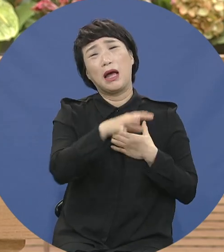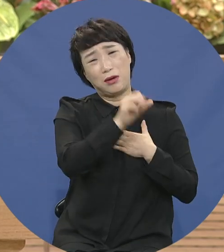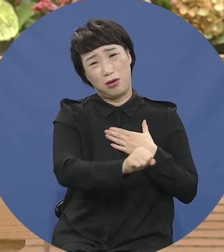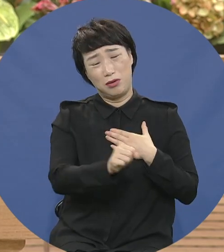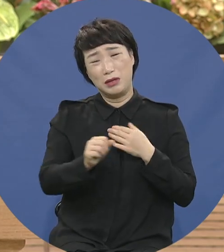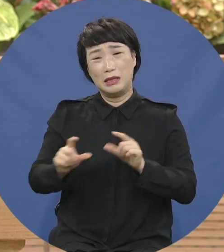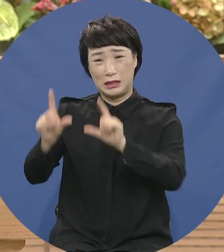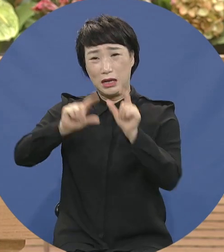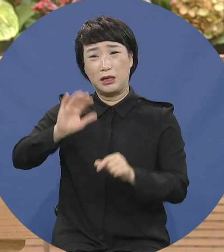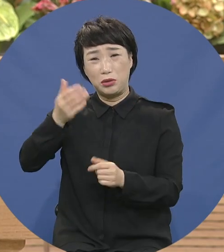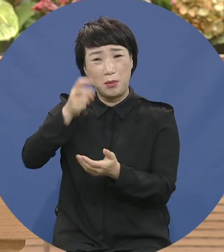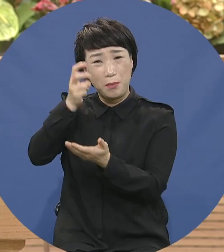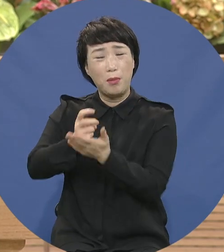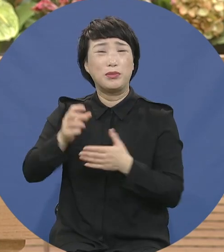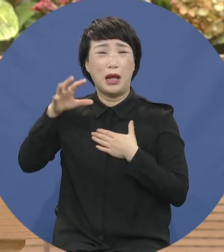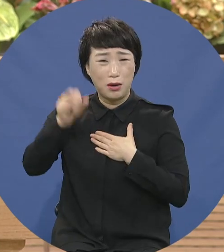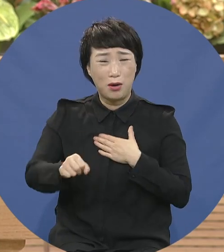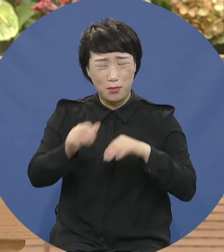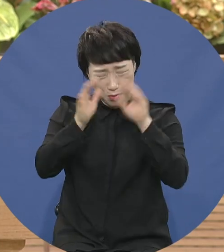살게 된 것도 내 법이에요.